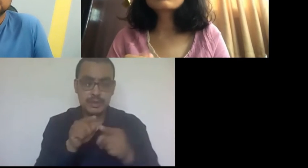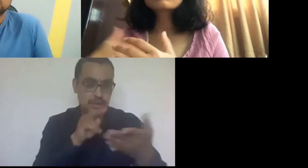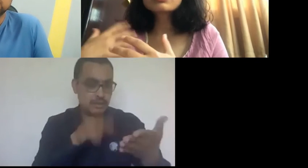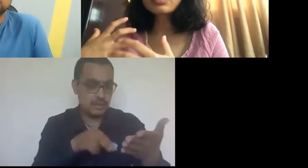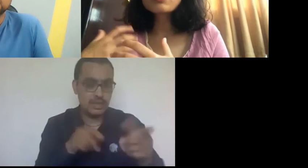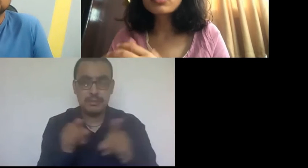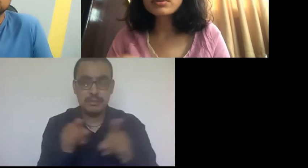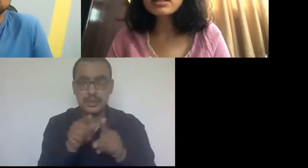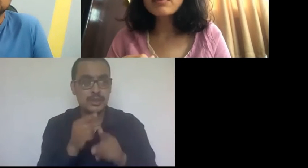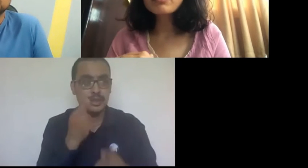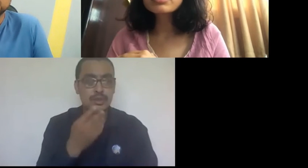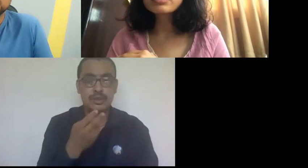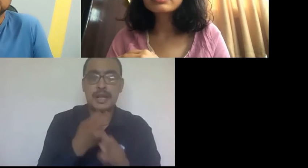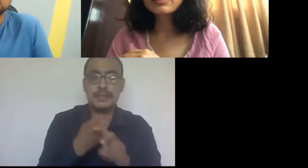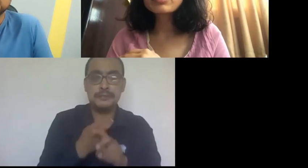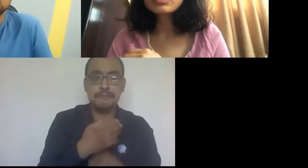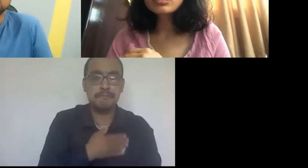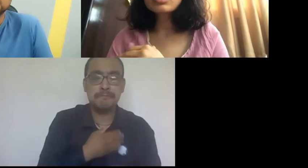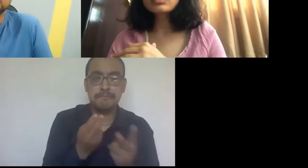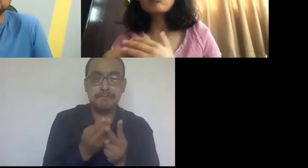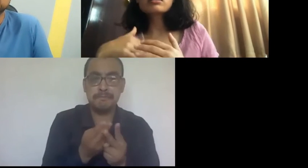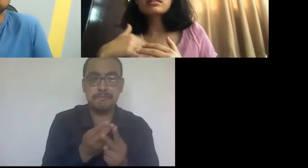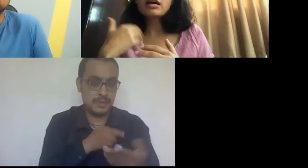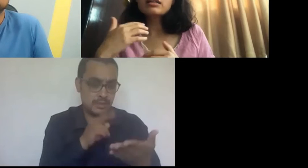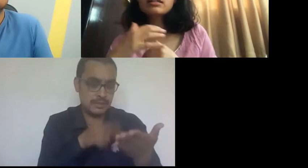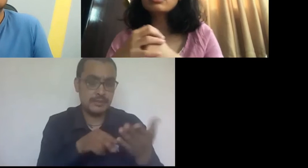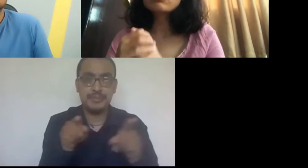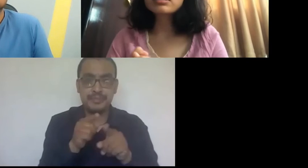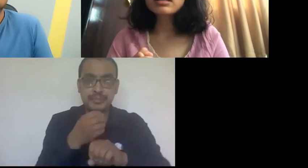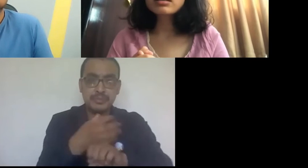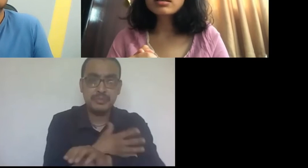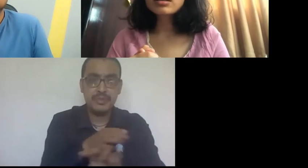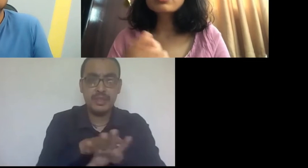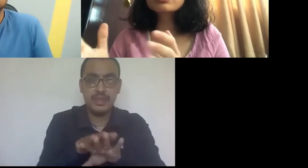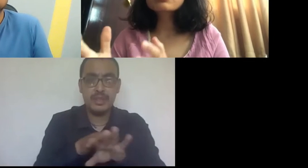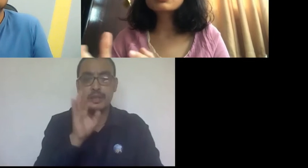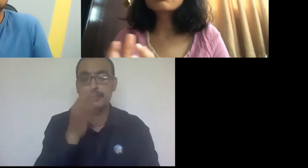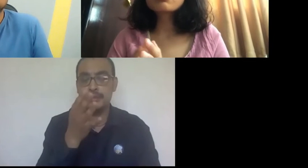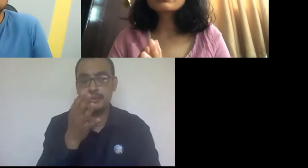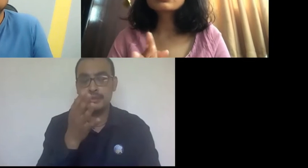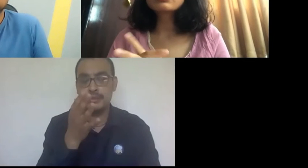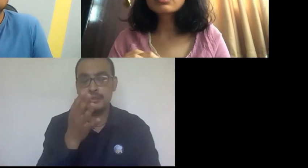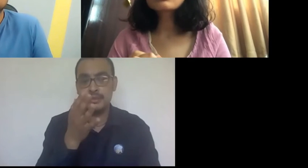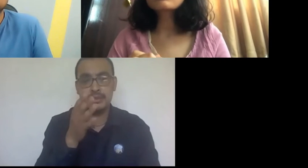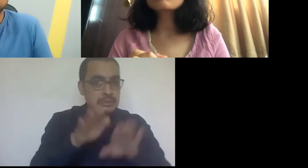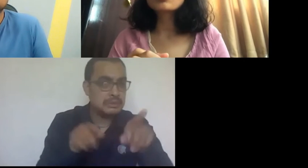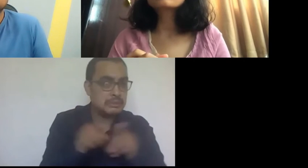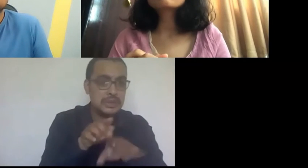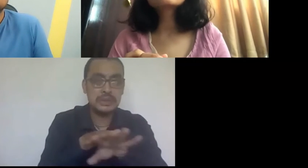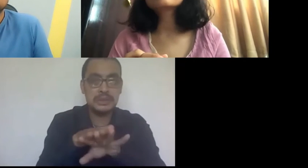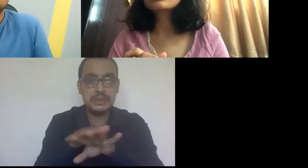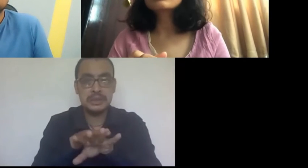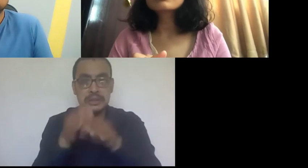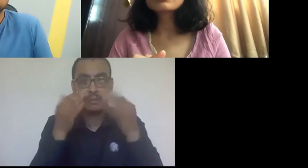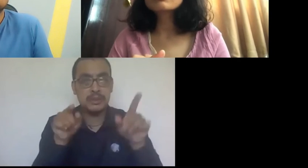पढिराख्दाखेरि त्यस्तो कस्तो गाह्रो भएको हुन्छ नि त हाम्रो मेन्टल हेल्थलाई पनि, अनि यसले असर चाहिँ पारि चाहिँ रहेको हुन्छ कि, यो डिस्क्रिमिनेसनहरू पनि धेरै नै भएको